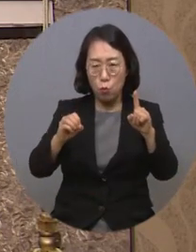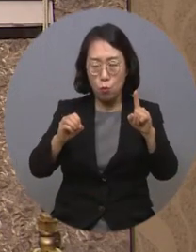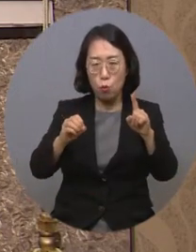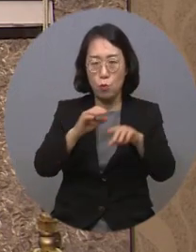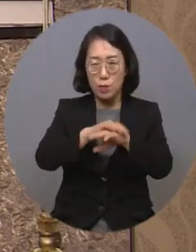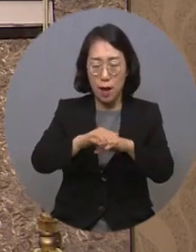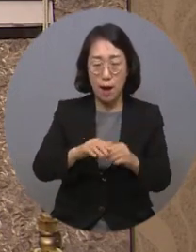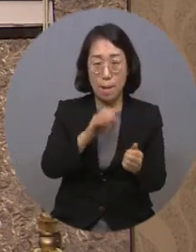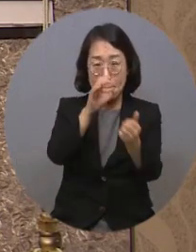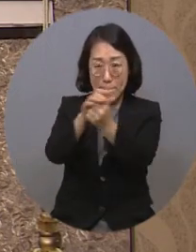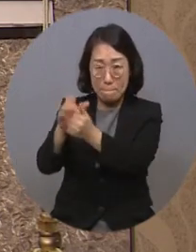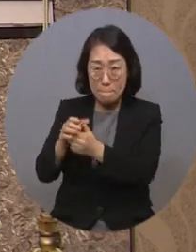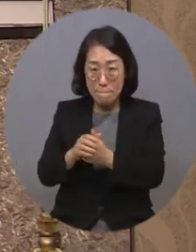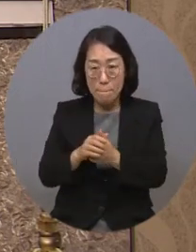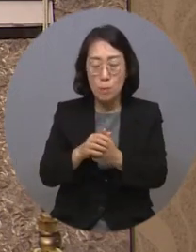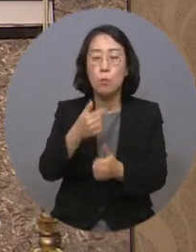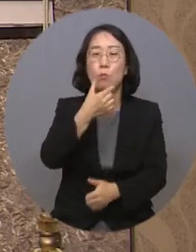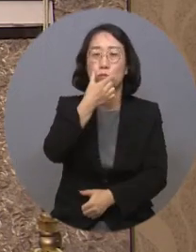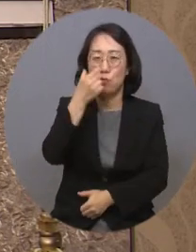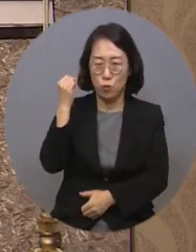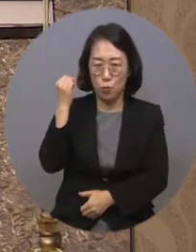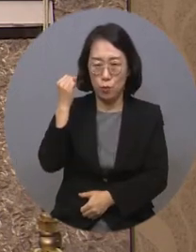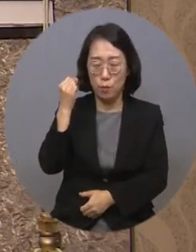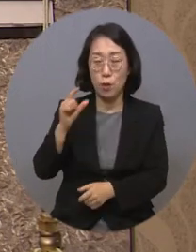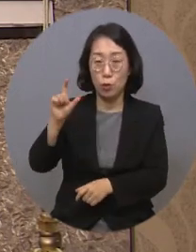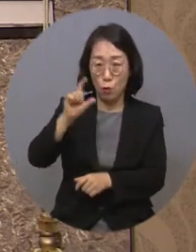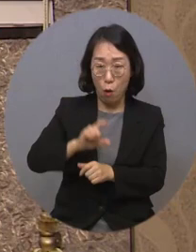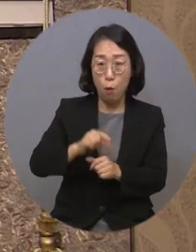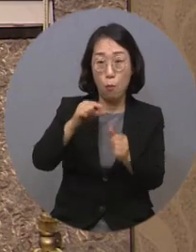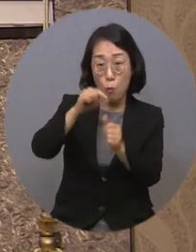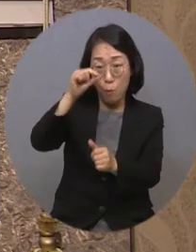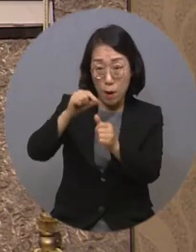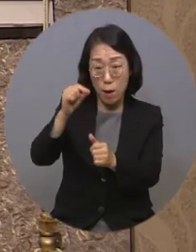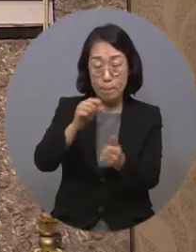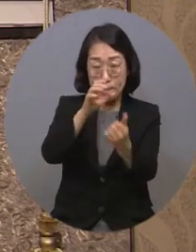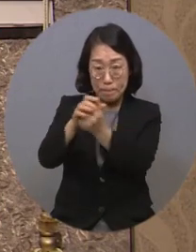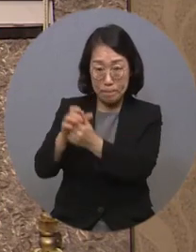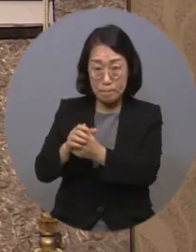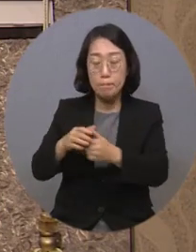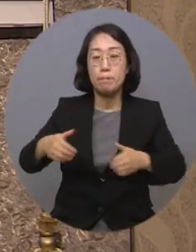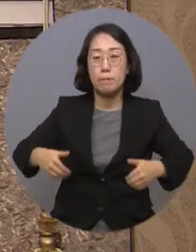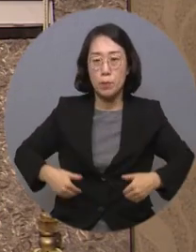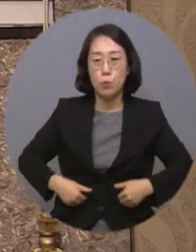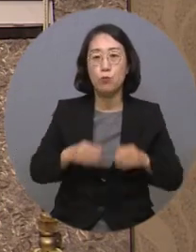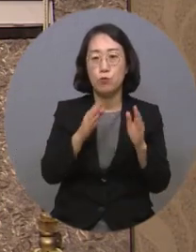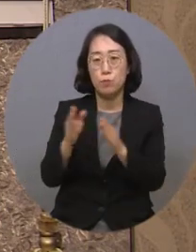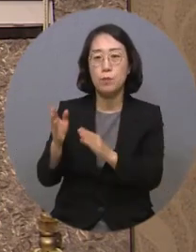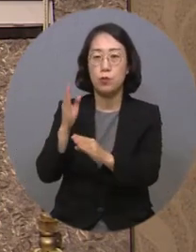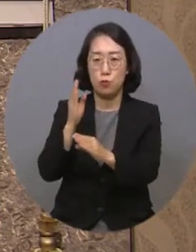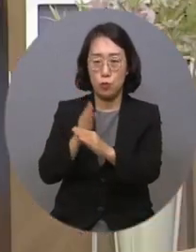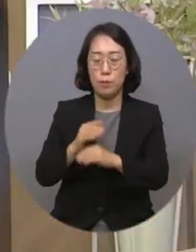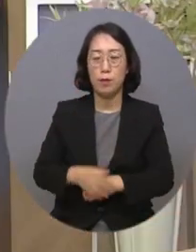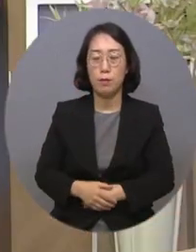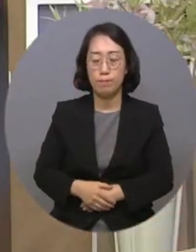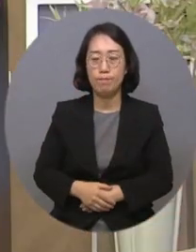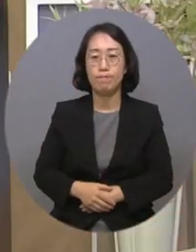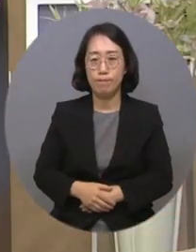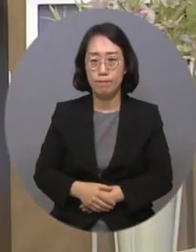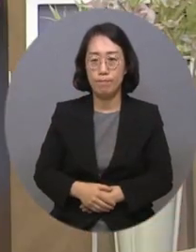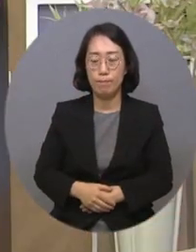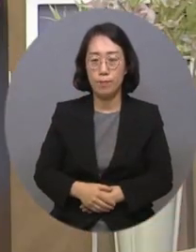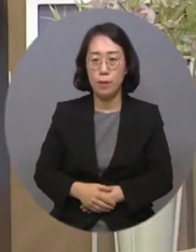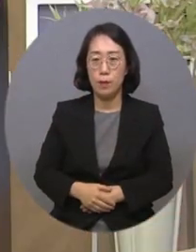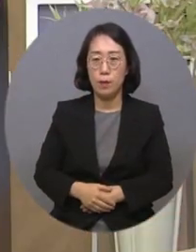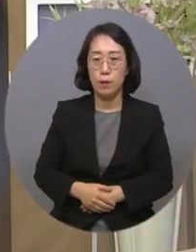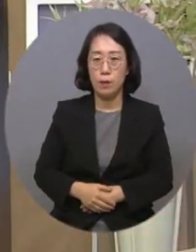배치가 돼 있지 않아요. 그래서 네. 좀 추가적인 인력 배치를 위해서 앞으로 좀 노력을 이제 하려고 좀 준비를 하고 있습니다. 네, 보니까 이 지난